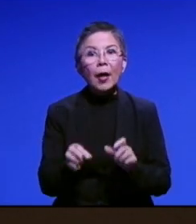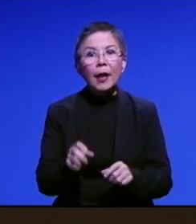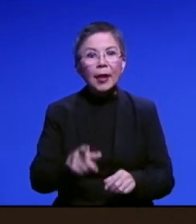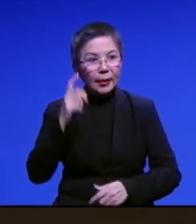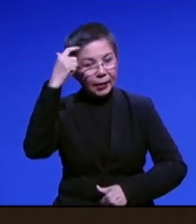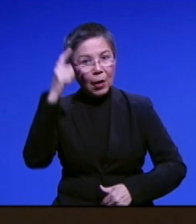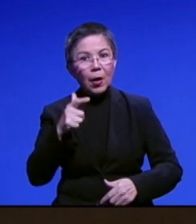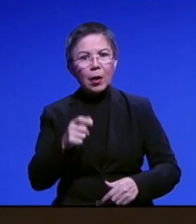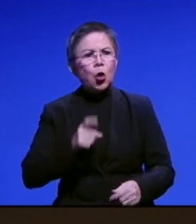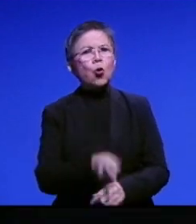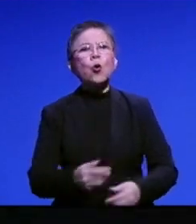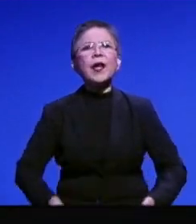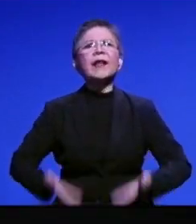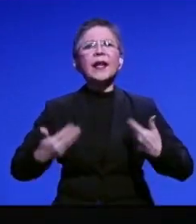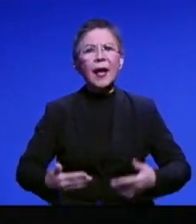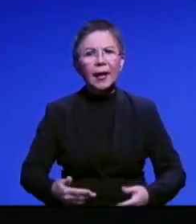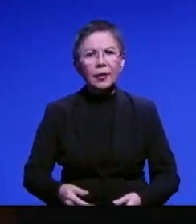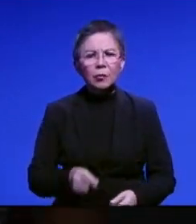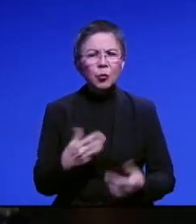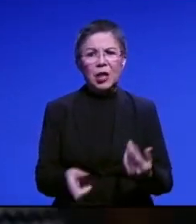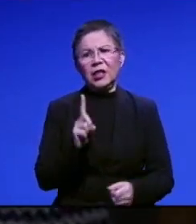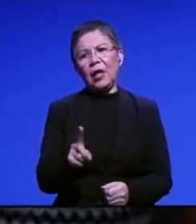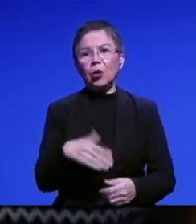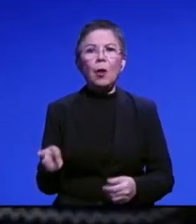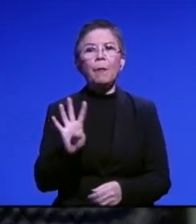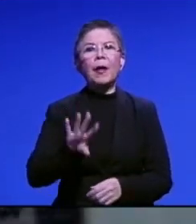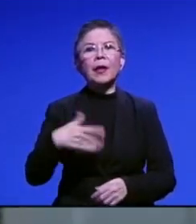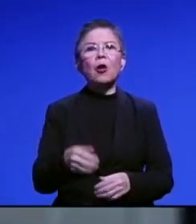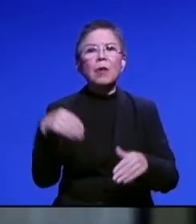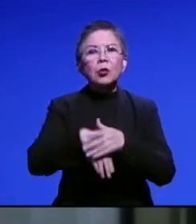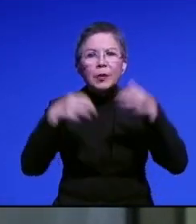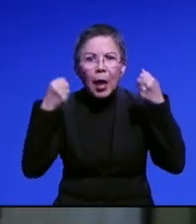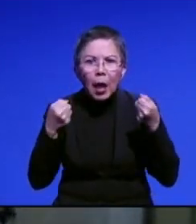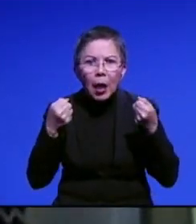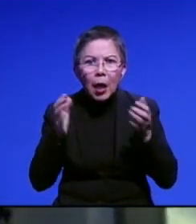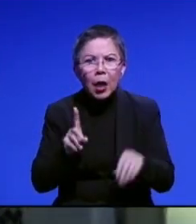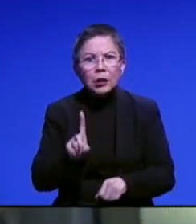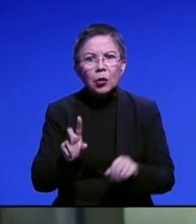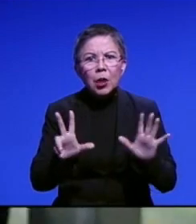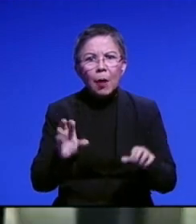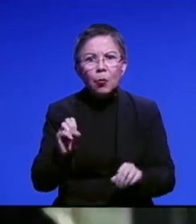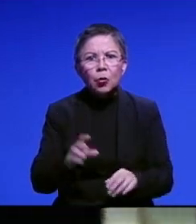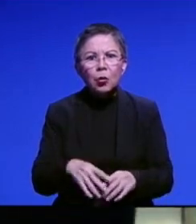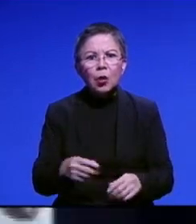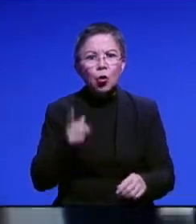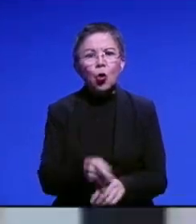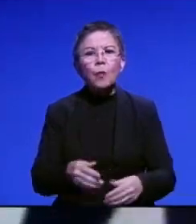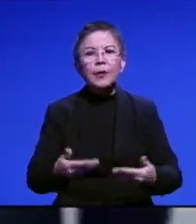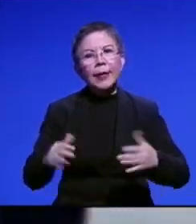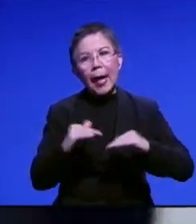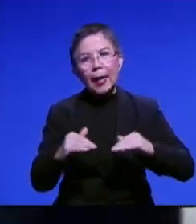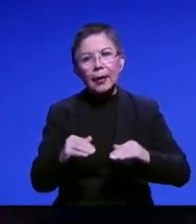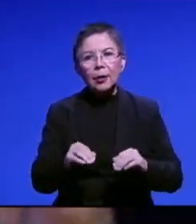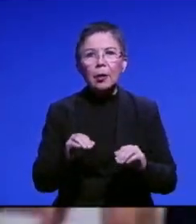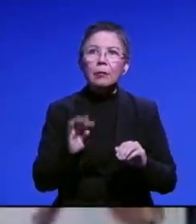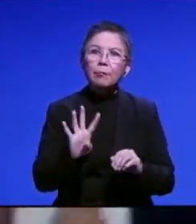diputus hukuman ringan antara 1 sampai 4 tahun penjara. 180 orang terdakwa dihukum sedang 4 sampai